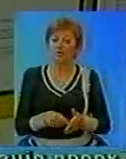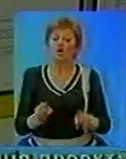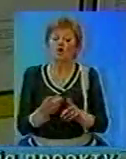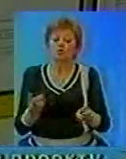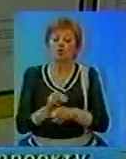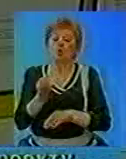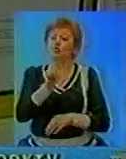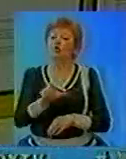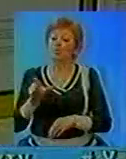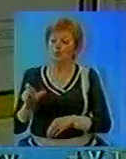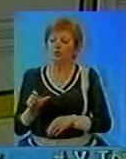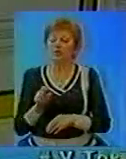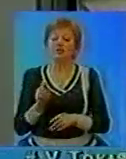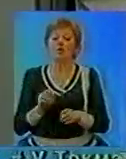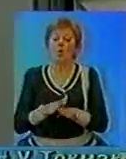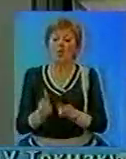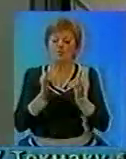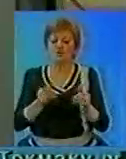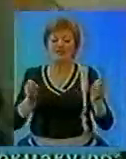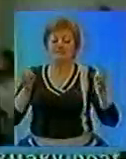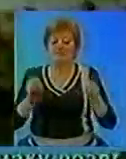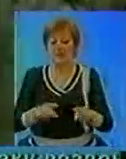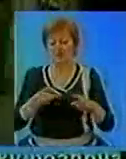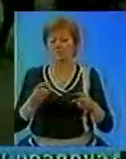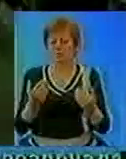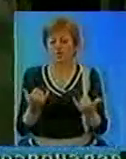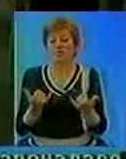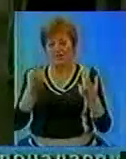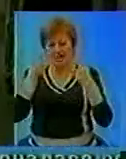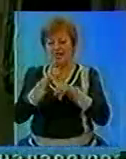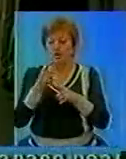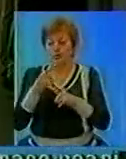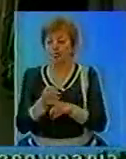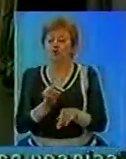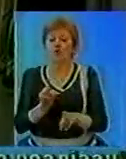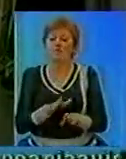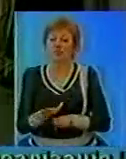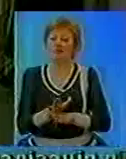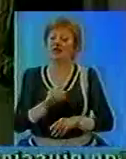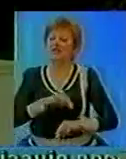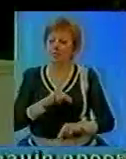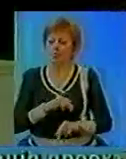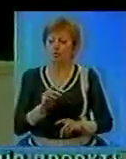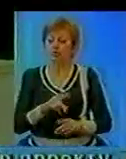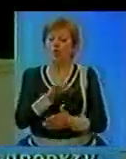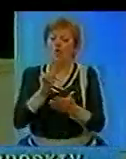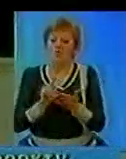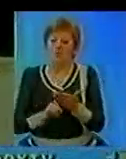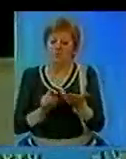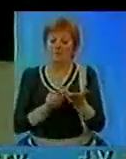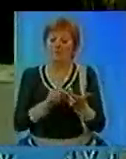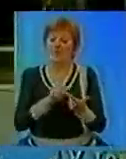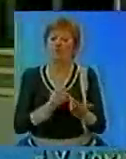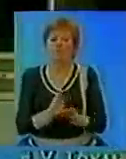навчити персонал та забезпечити центр сучасними технологіями, аби вчасно та якісно здійснювати роботу. Але нагальне питання нині – перелік послуг,